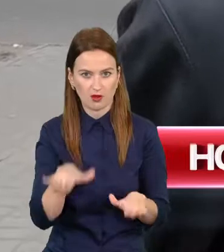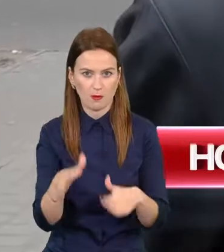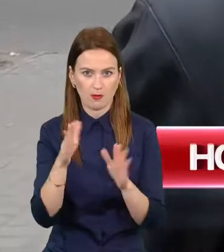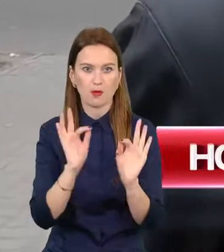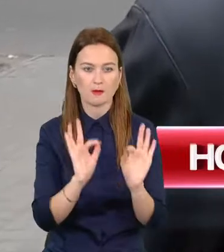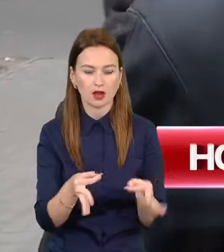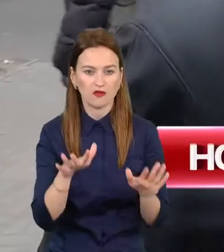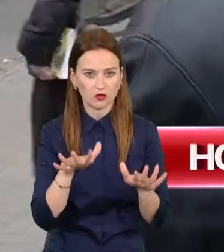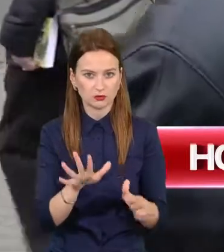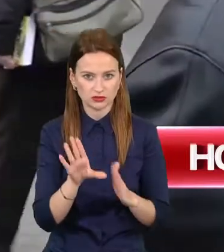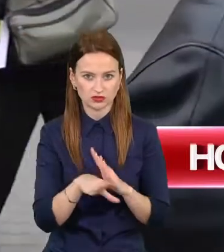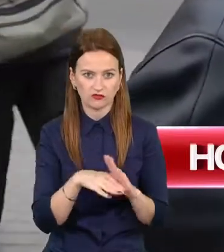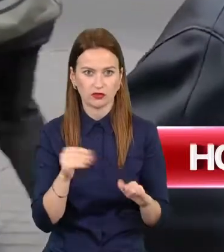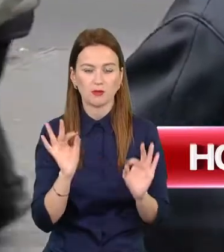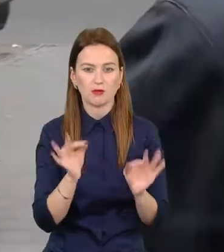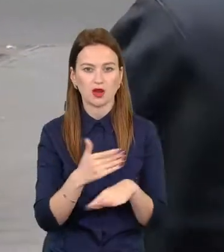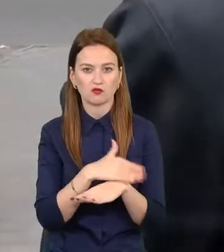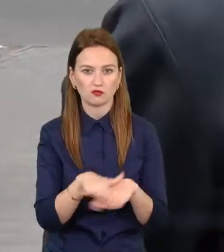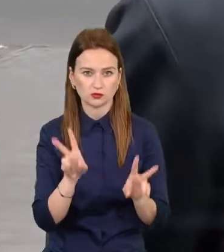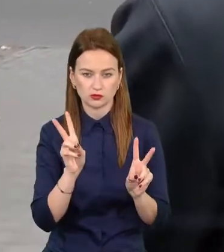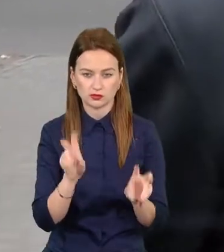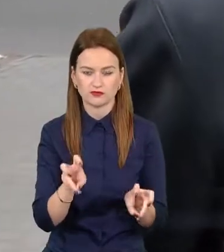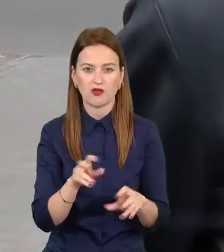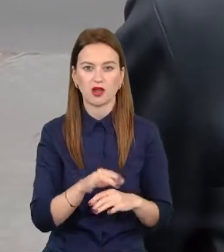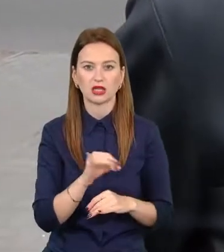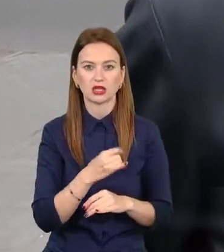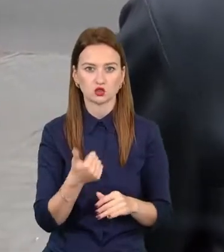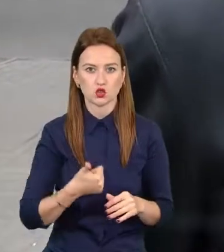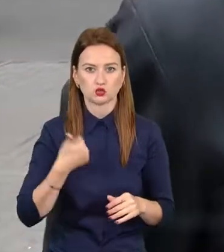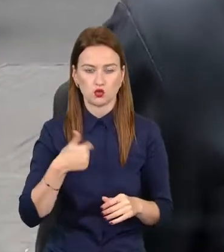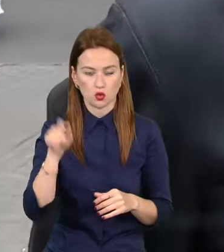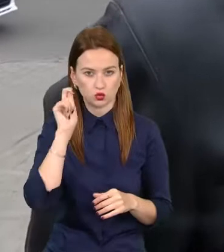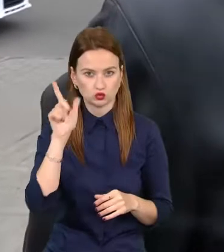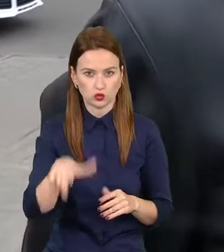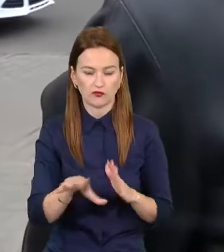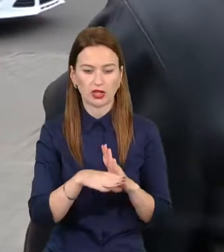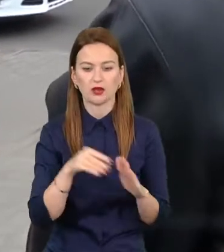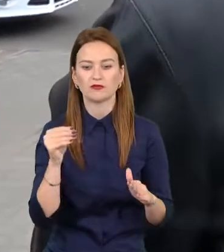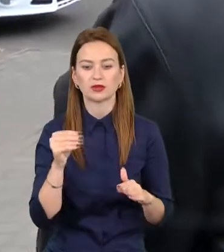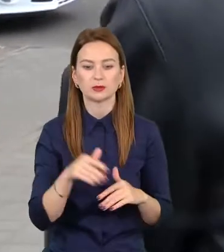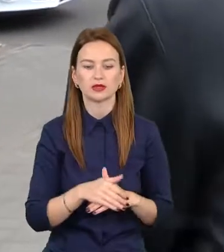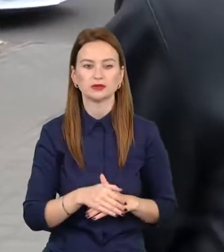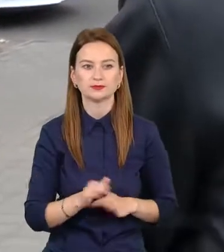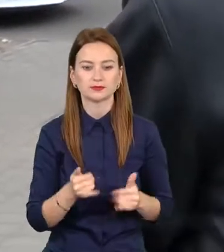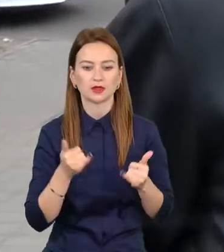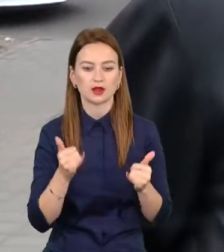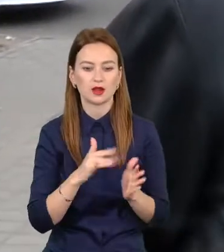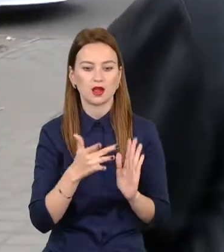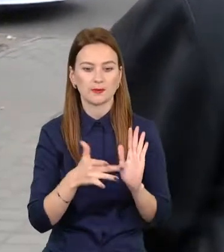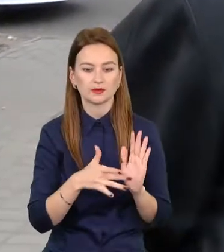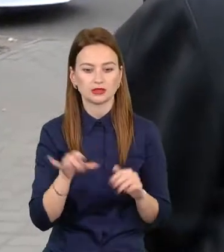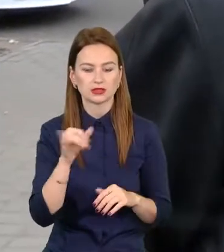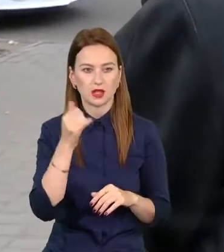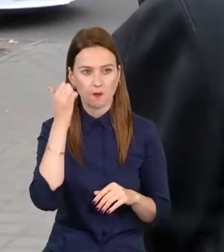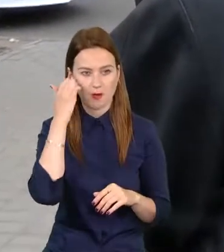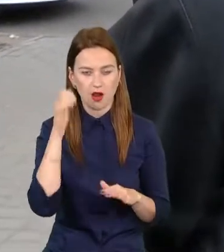йому і місце вибрали, правильно вулицю назвали, і достойного чоловіка вибрали для міста і